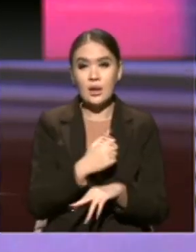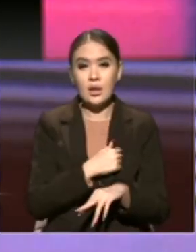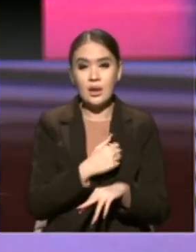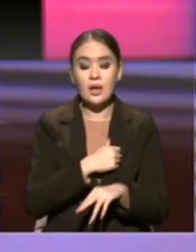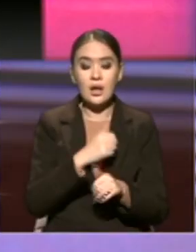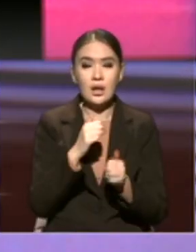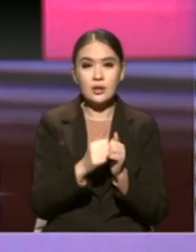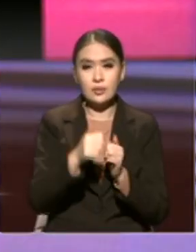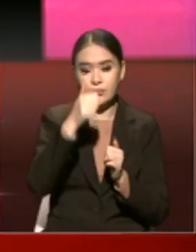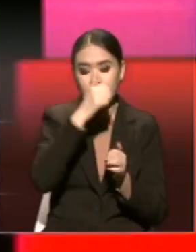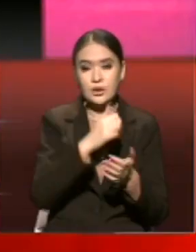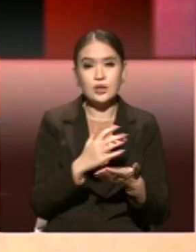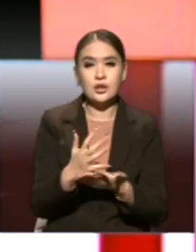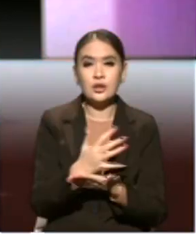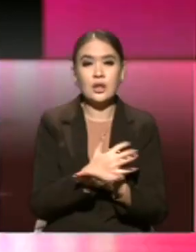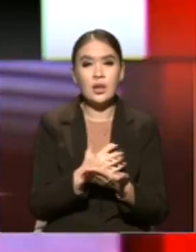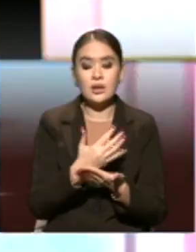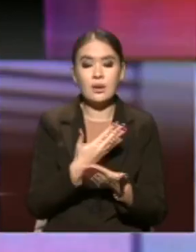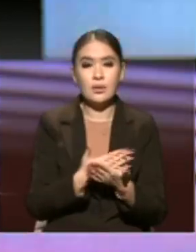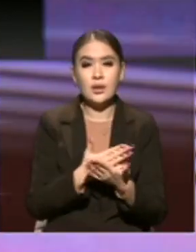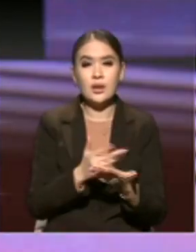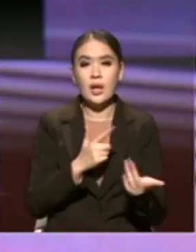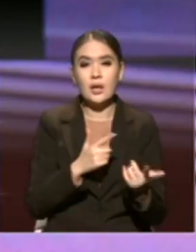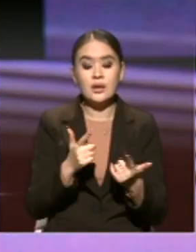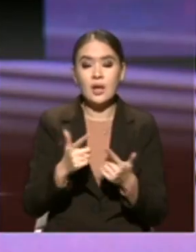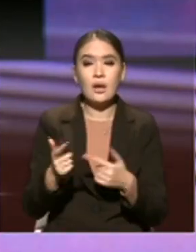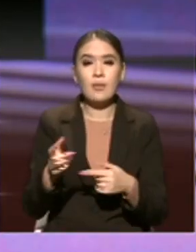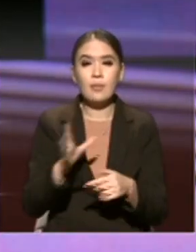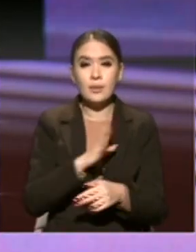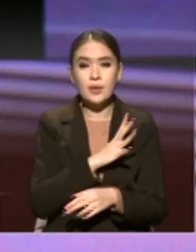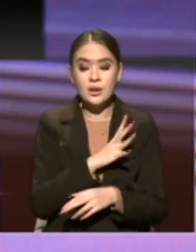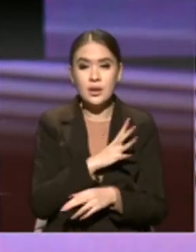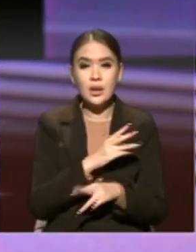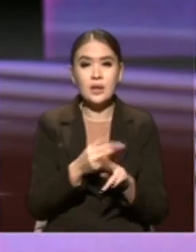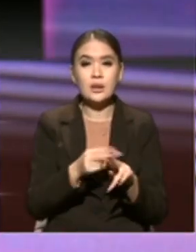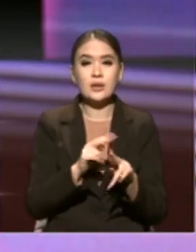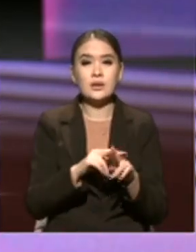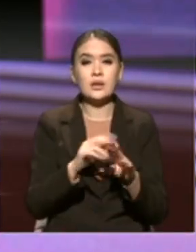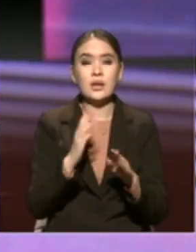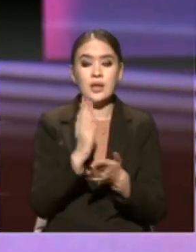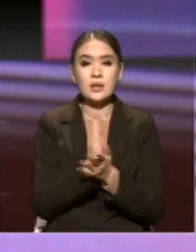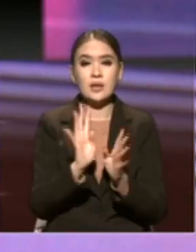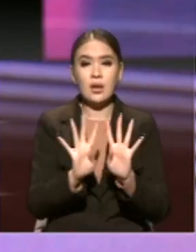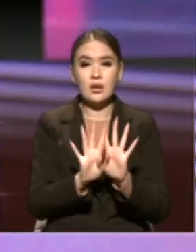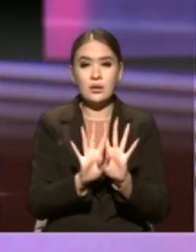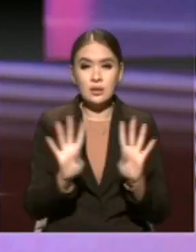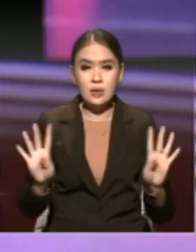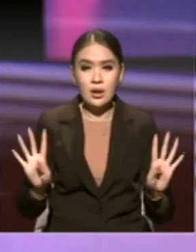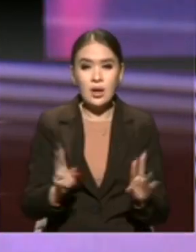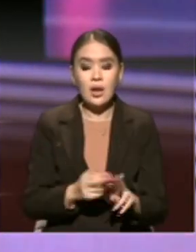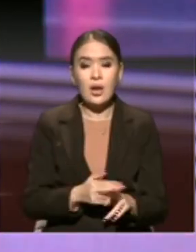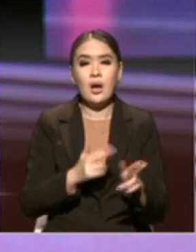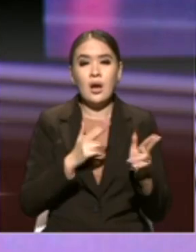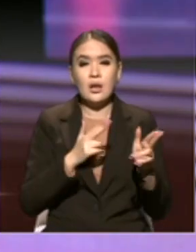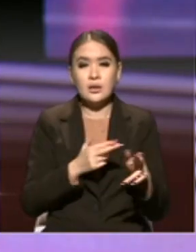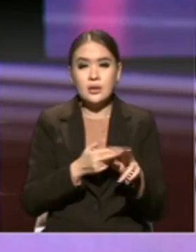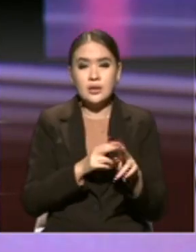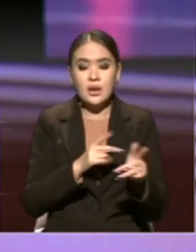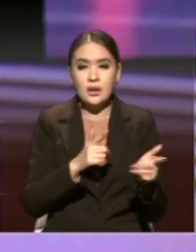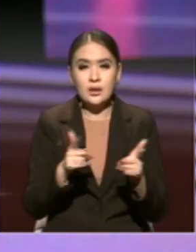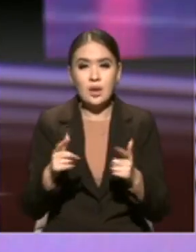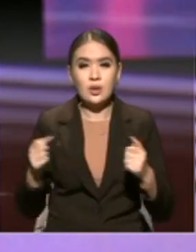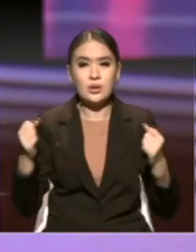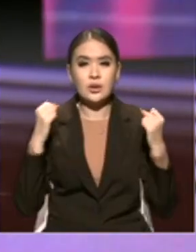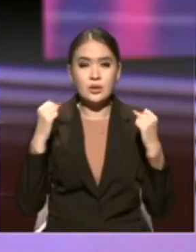көлемінде мысалы жинаған өзінің жаңа жауынгерлік дайындық бағдарламасы, оның ішінде біз жаңа айтамыз саптық дайындық бар, жаңаға атыс дайындығы бар дейміз, иә, дене шынықтыру